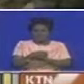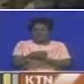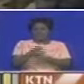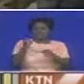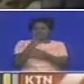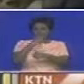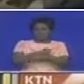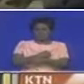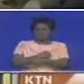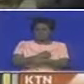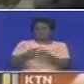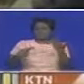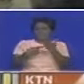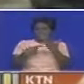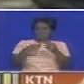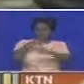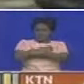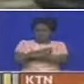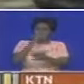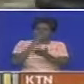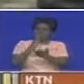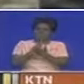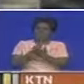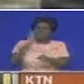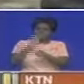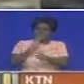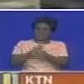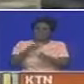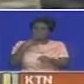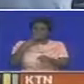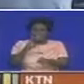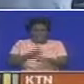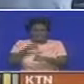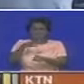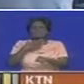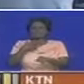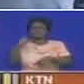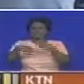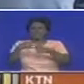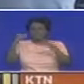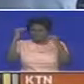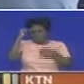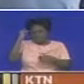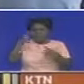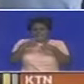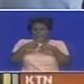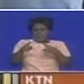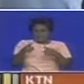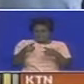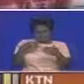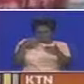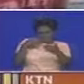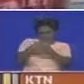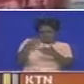School K waja Waka kuji kimomo lakini kwa mamo wa karibu huwe